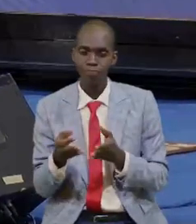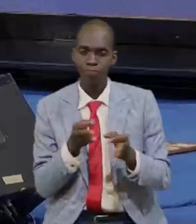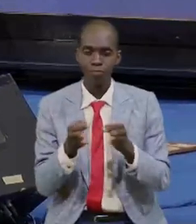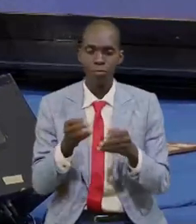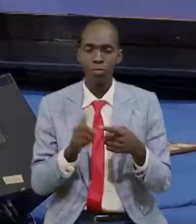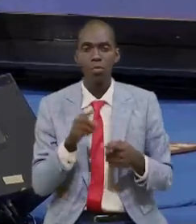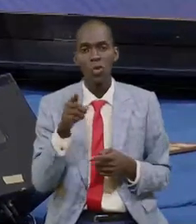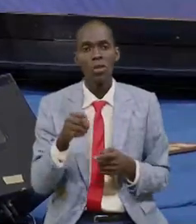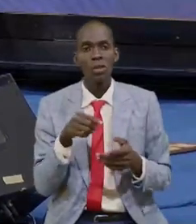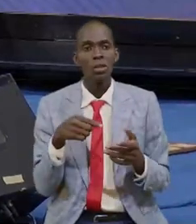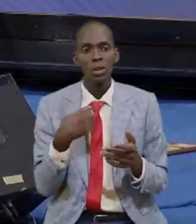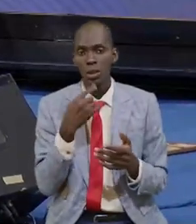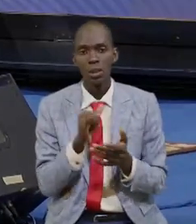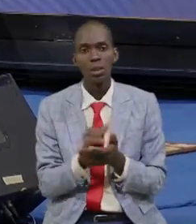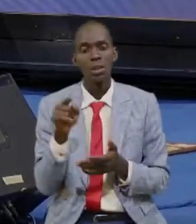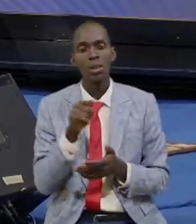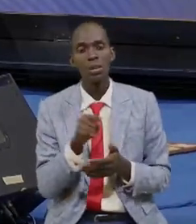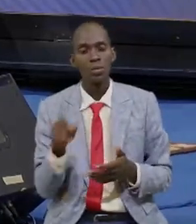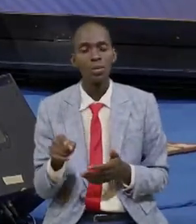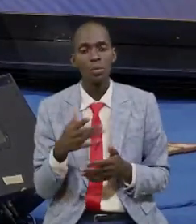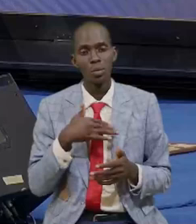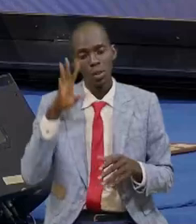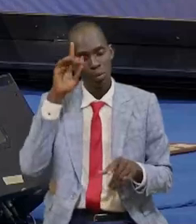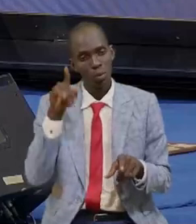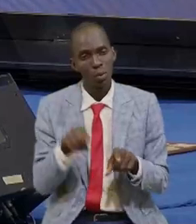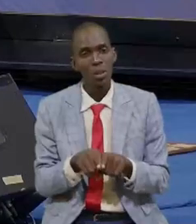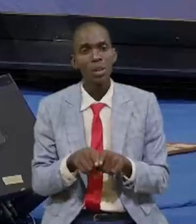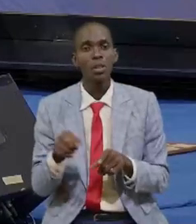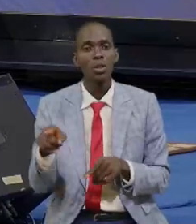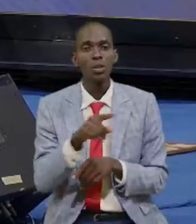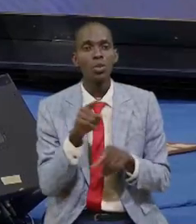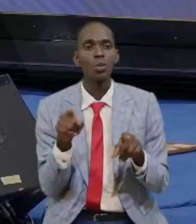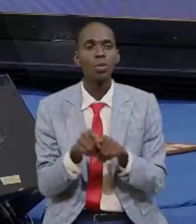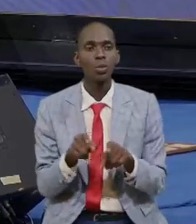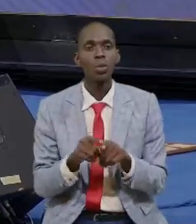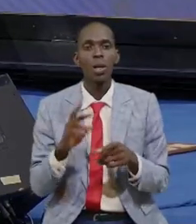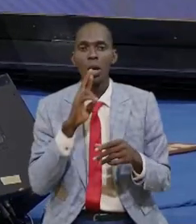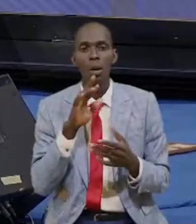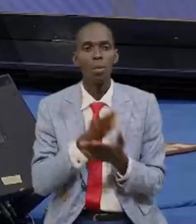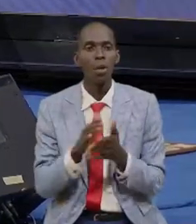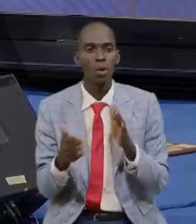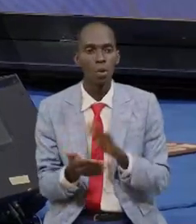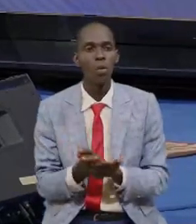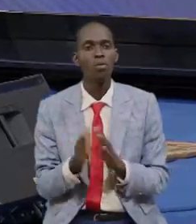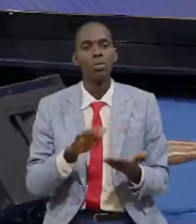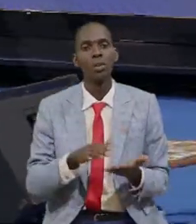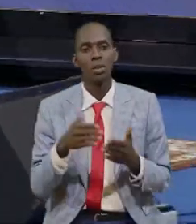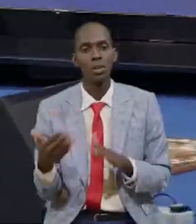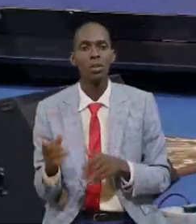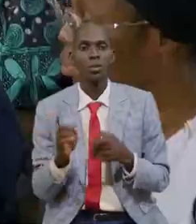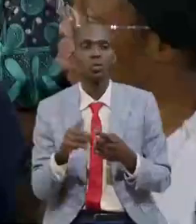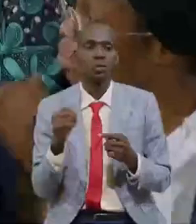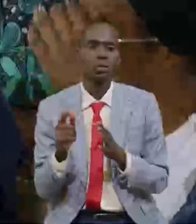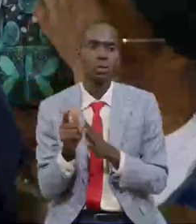le résultat. De même, mes frères, vous aussi, vous avez été, par le corps de Christ, mis